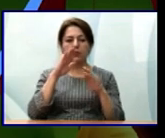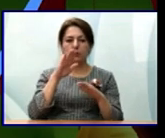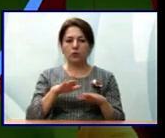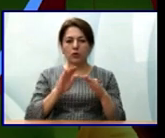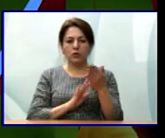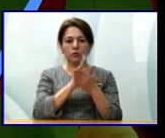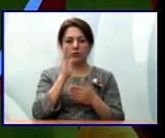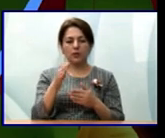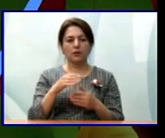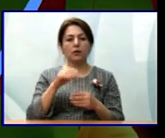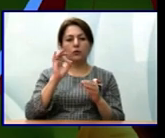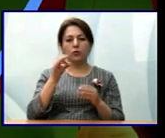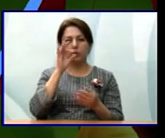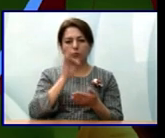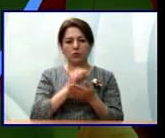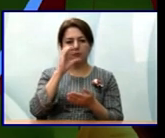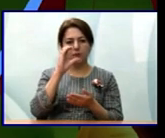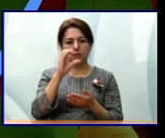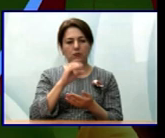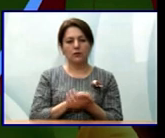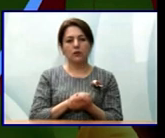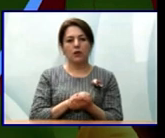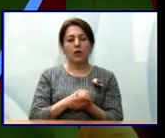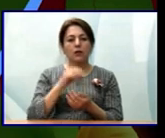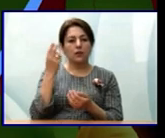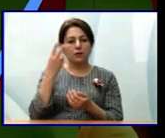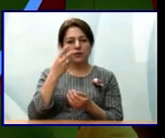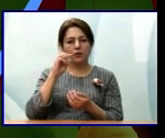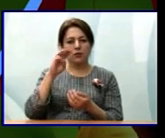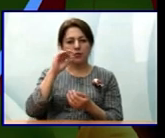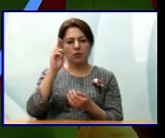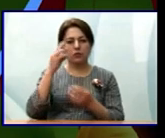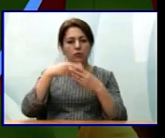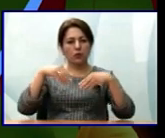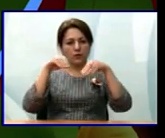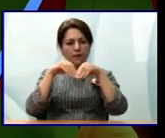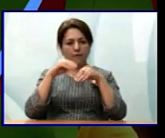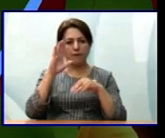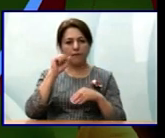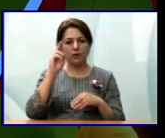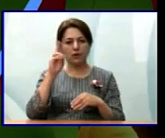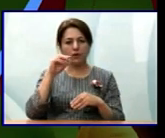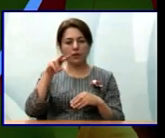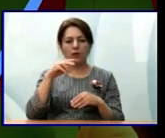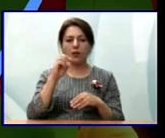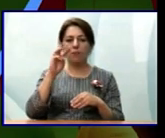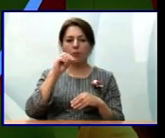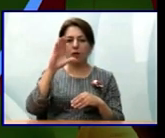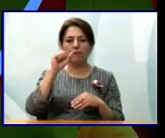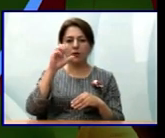javob C variant. Ikkinchi, tokdoshlar oilasi vakillarining